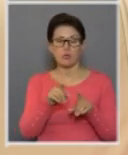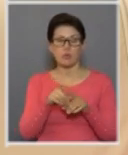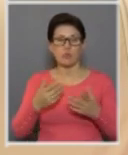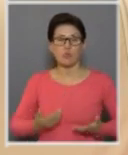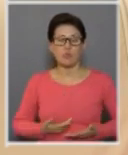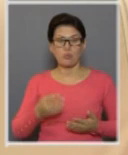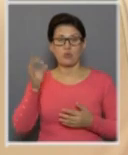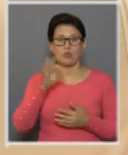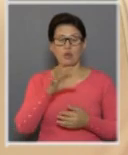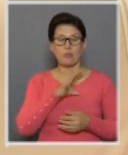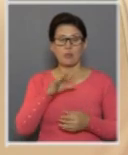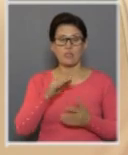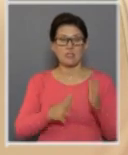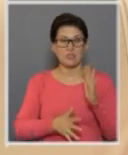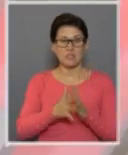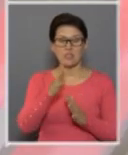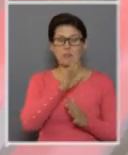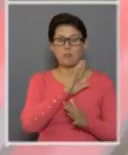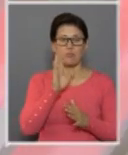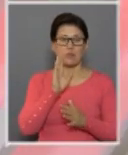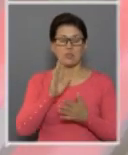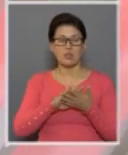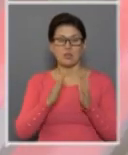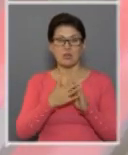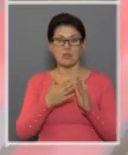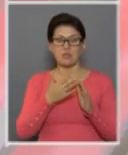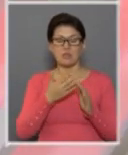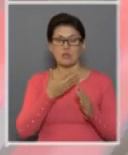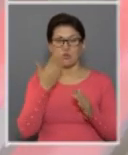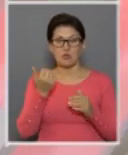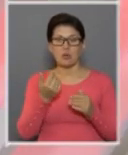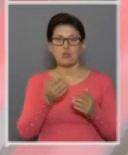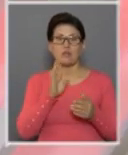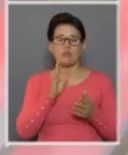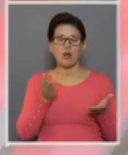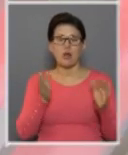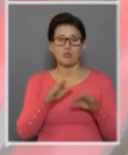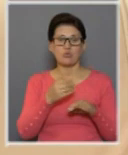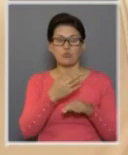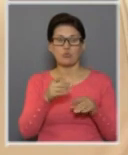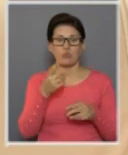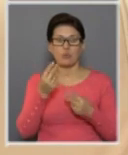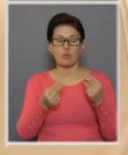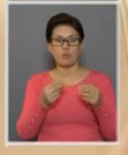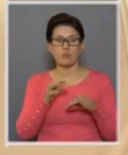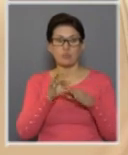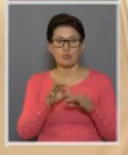жас қыздың өмірі жайлы. Кішкентайынан анасы жағдай келмей тастап кетіп жатады ол қызды. Соны ойындап ойнап